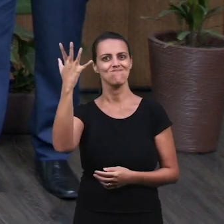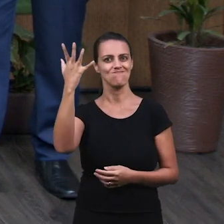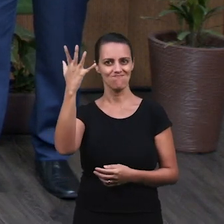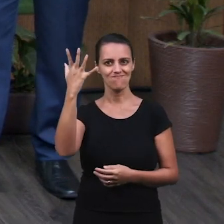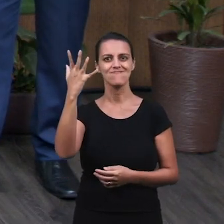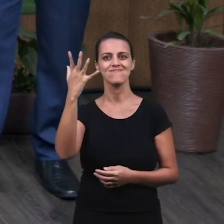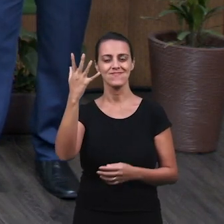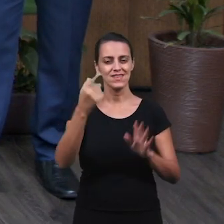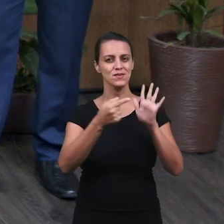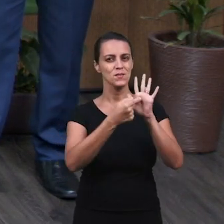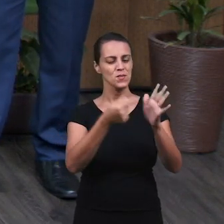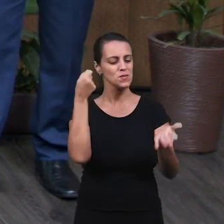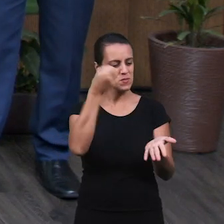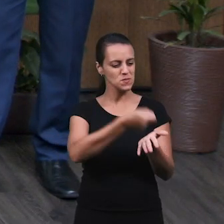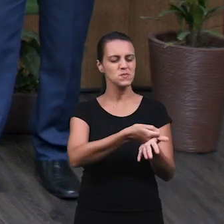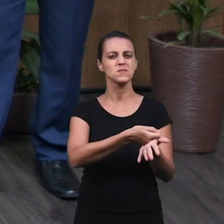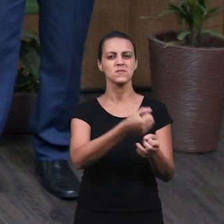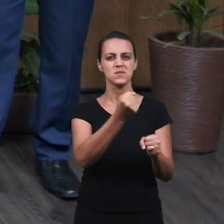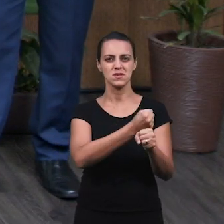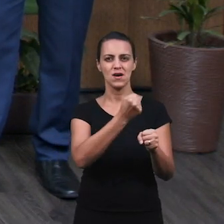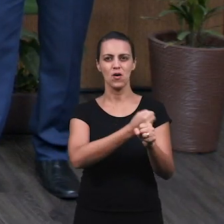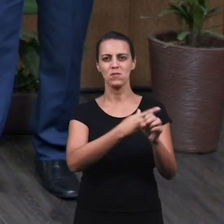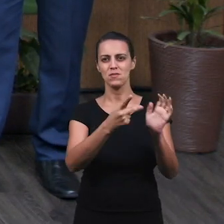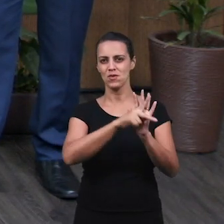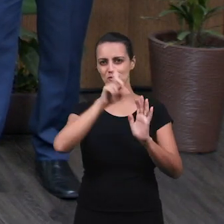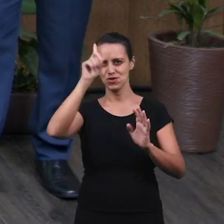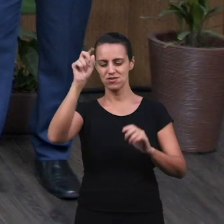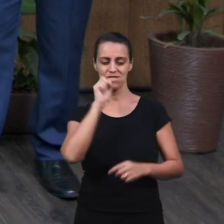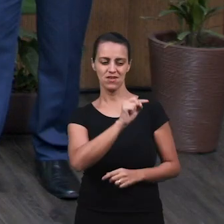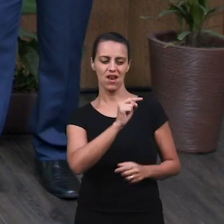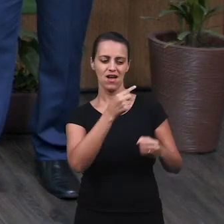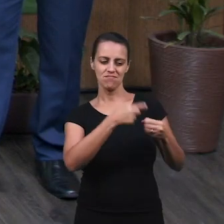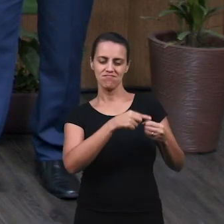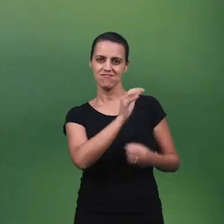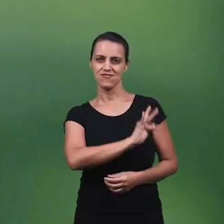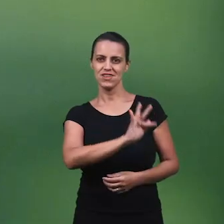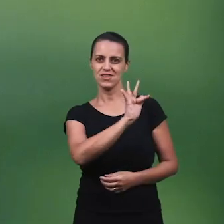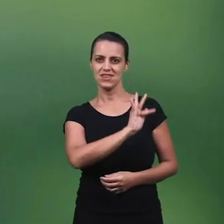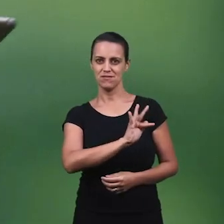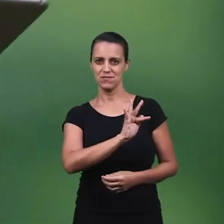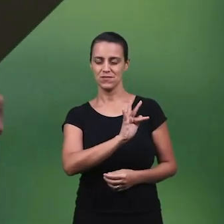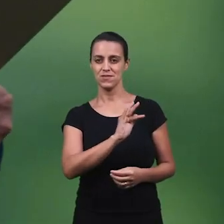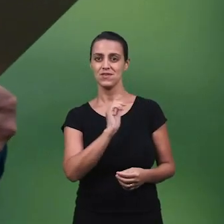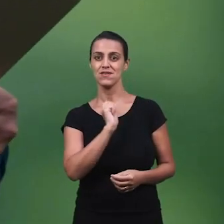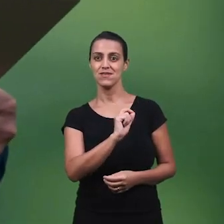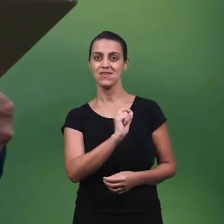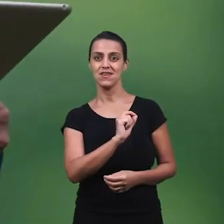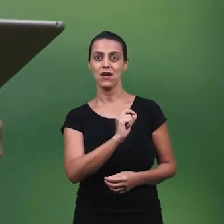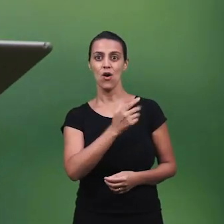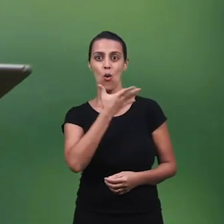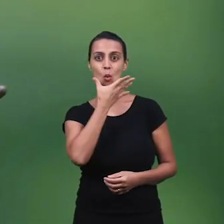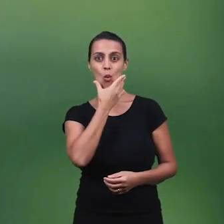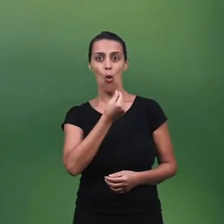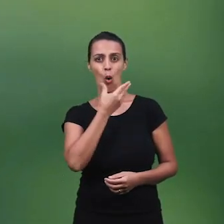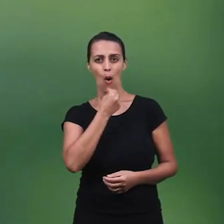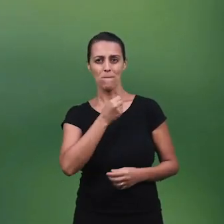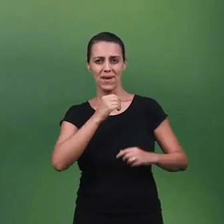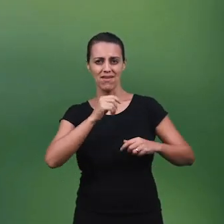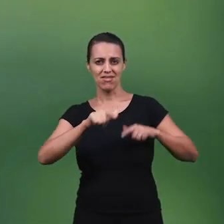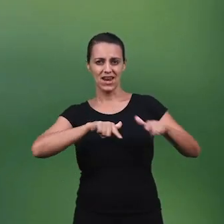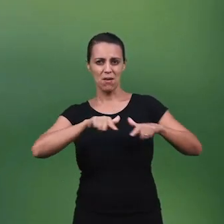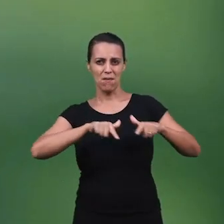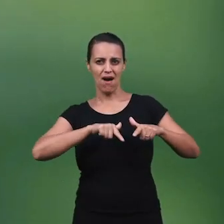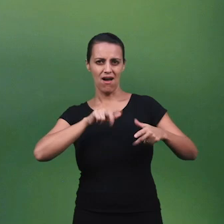Philippe, qui a été la conversion du geôlier dans la prison où étaient Paul et Silas.